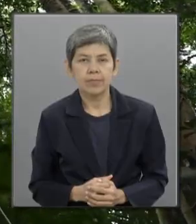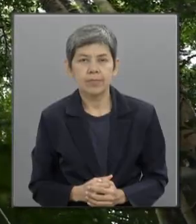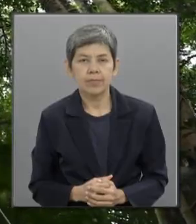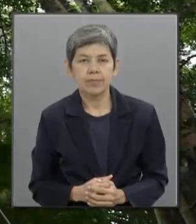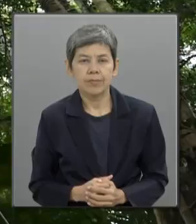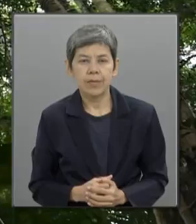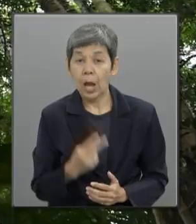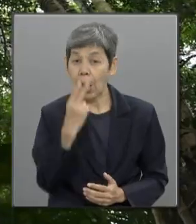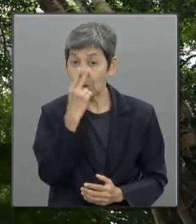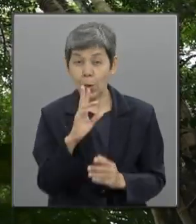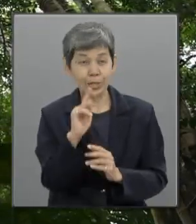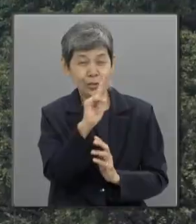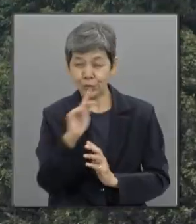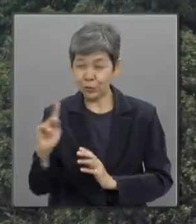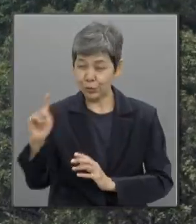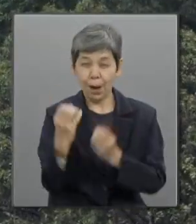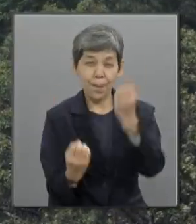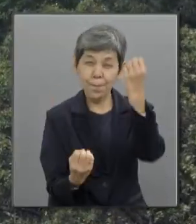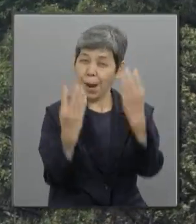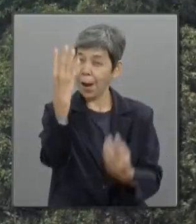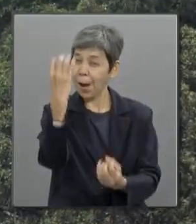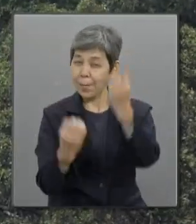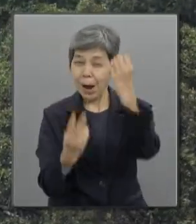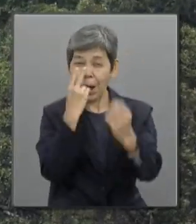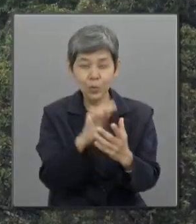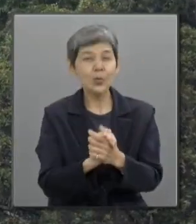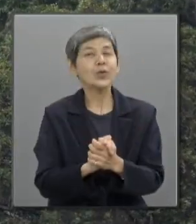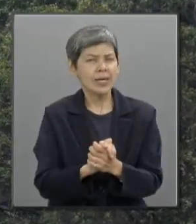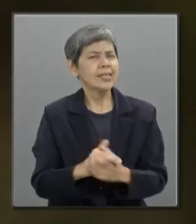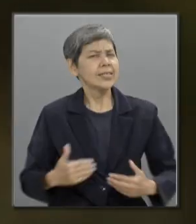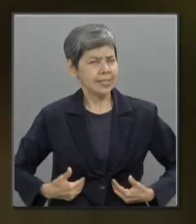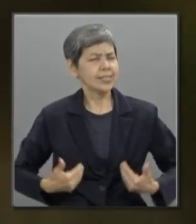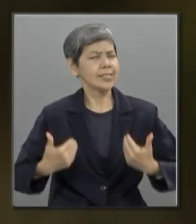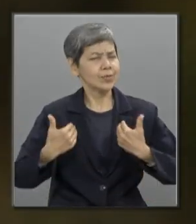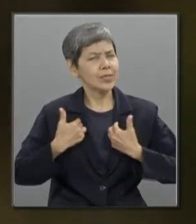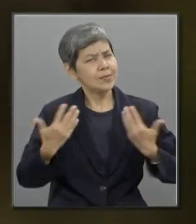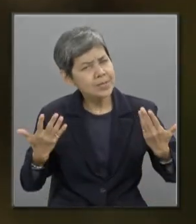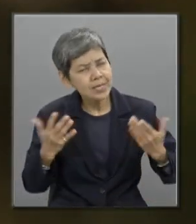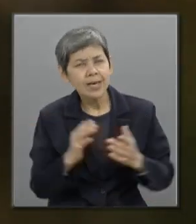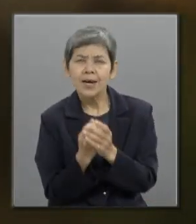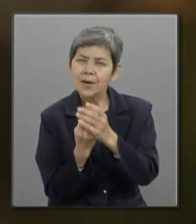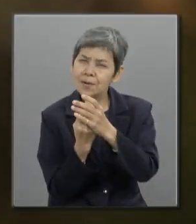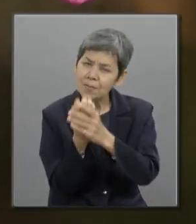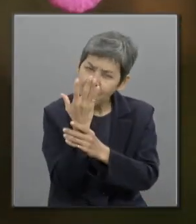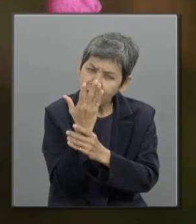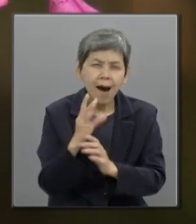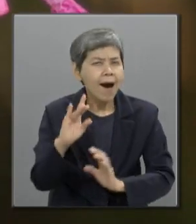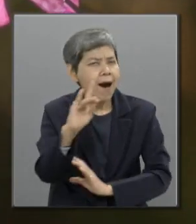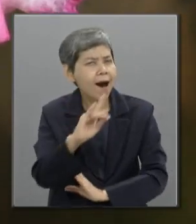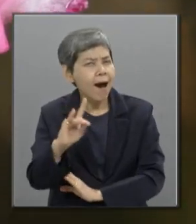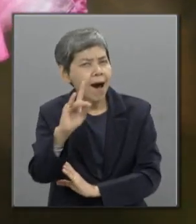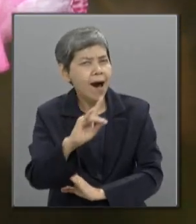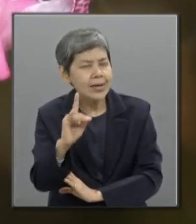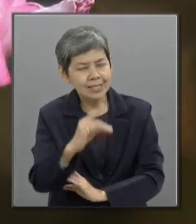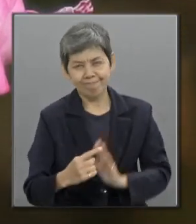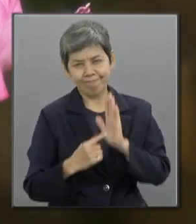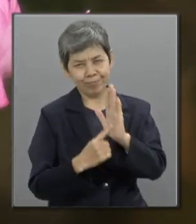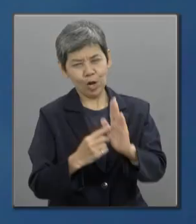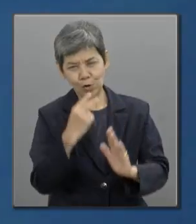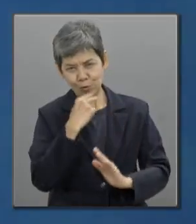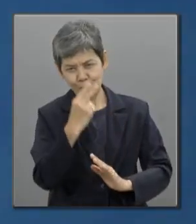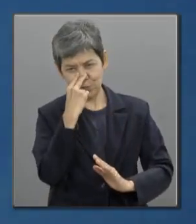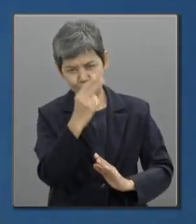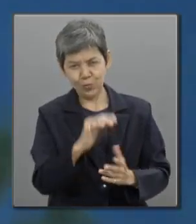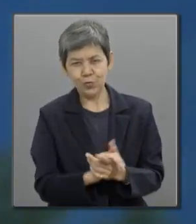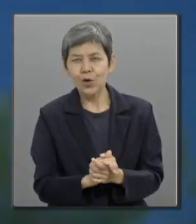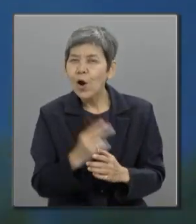บรรยากาศที่เขียวชอุ่มของป่าและก็เรื่องราวของสิ่งมีชีวิตไม่ว่าจะเป็นพืชหรือว่าสัตว์น้อยใหญ่ที่นำมาเสนอผ่านรายการ